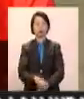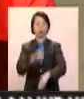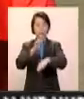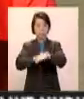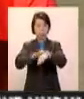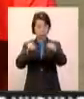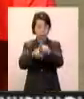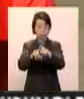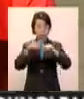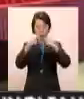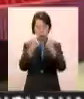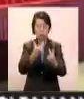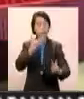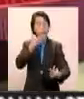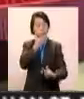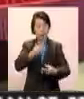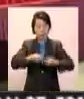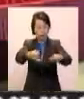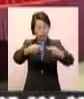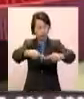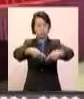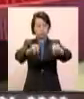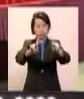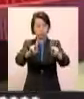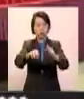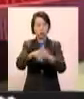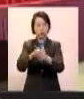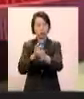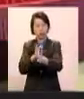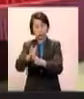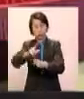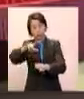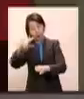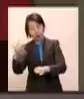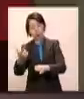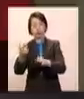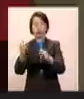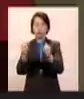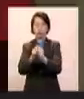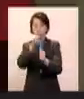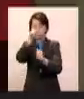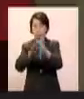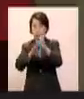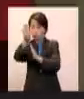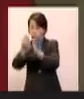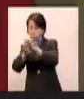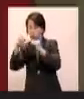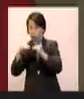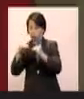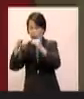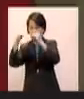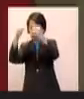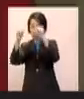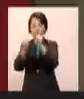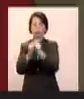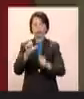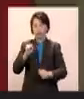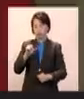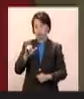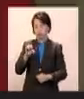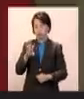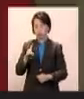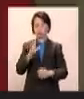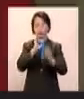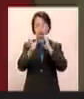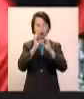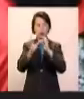Pada masa sama, golongan muda perlu diberi peluang dalam sektor-sektor lain selaras memastikan pembangunan yang seimbang. Syed Saddiq bercakap dalam